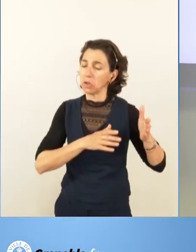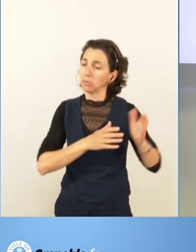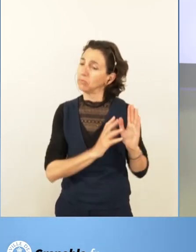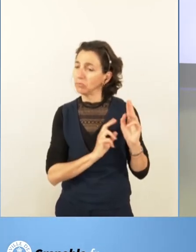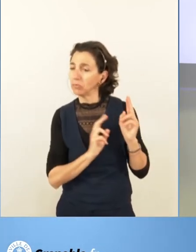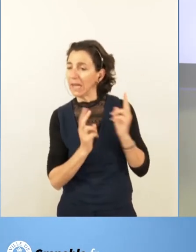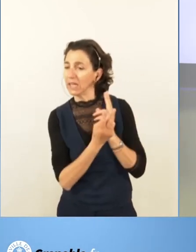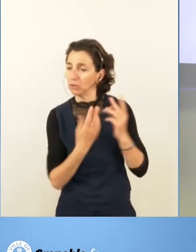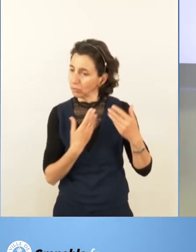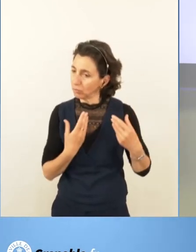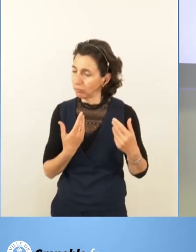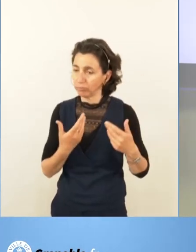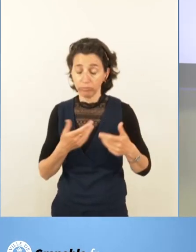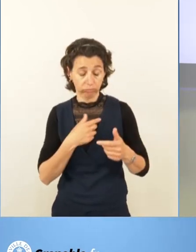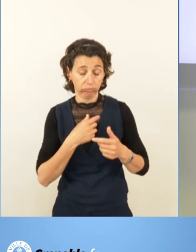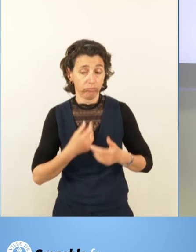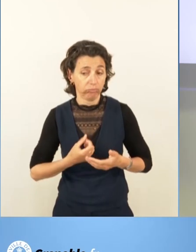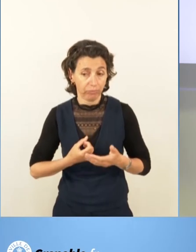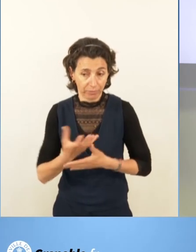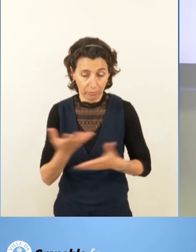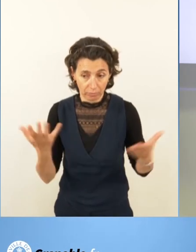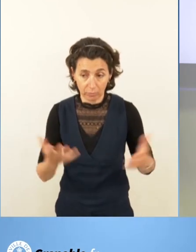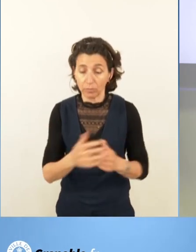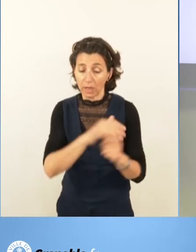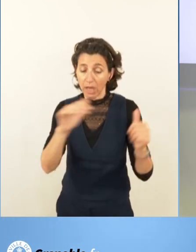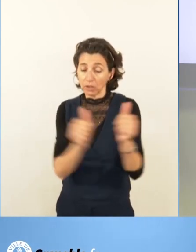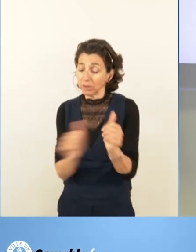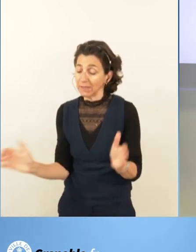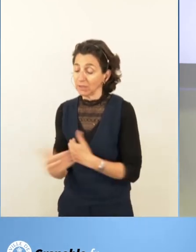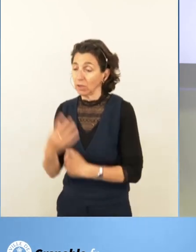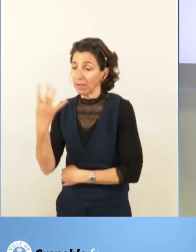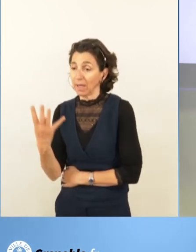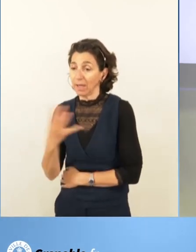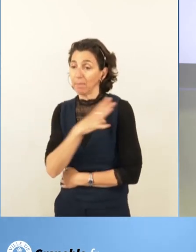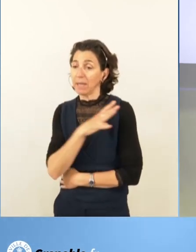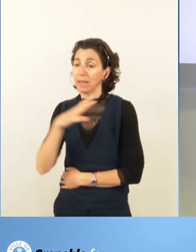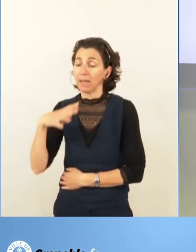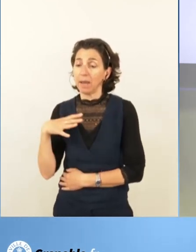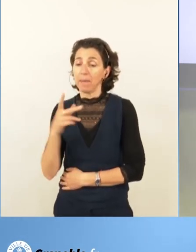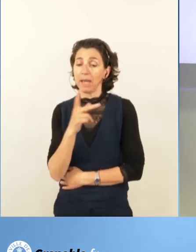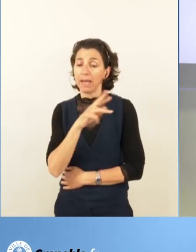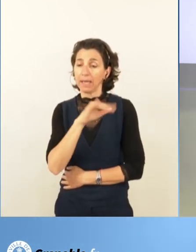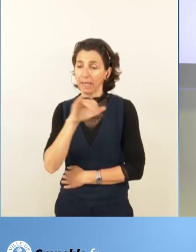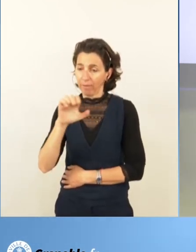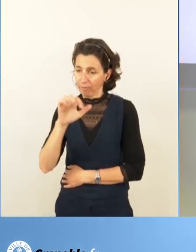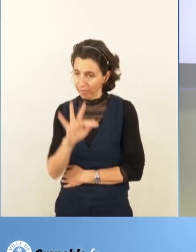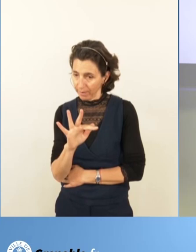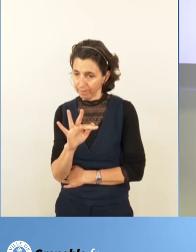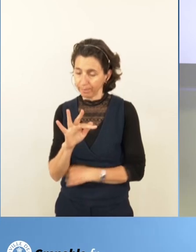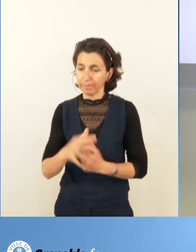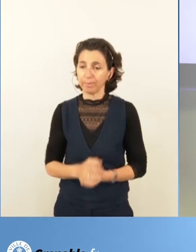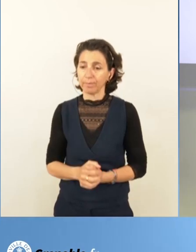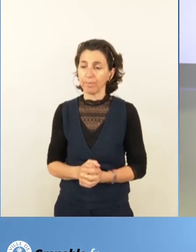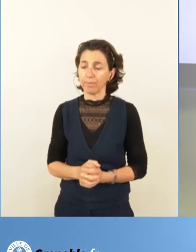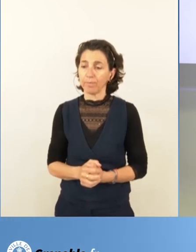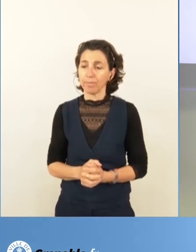traits adjointeux au secteur 4 madame sandrey crief concerne évidemment